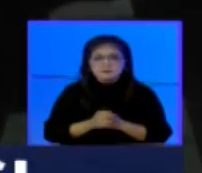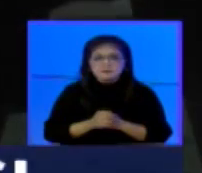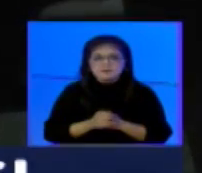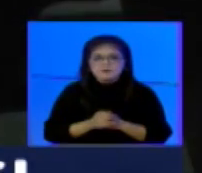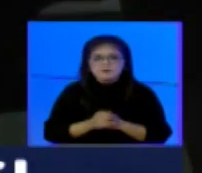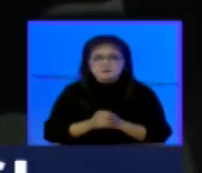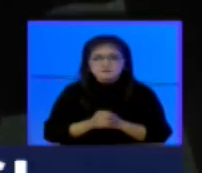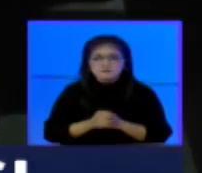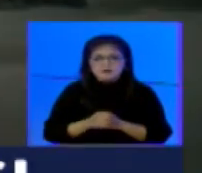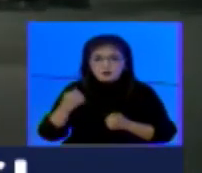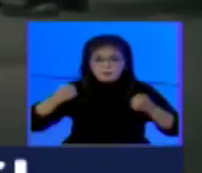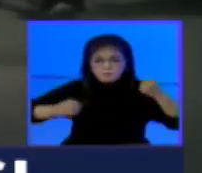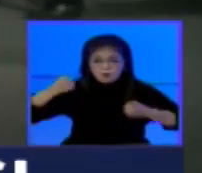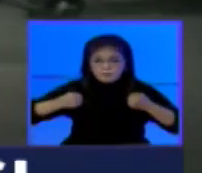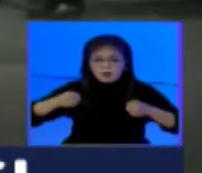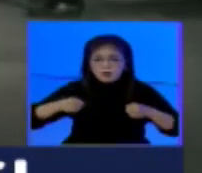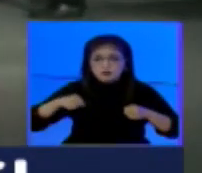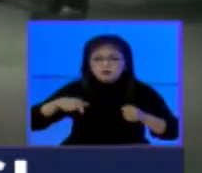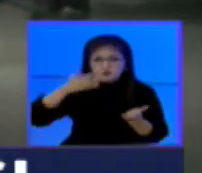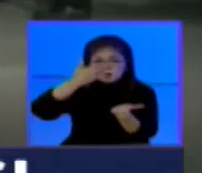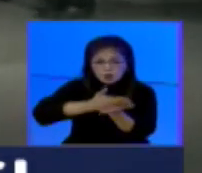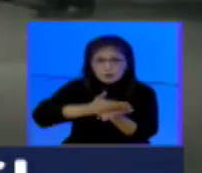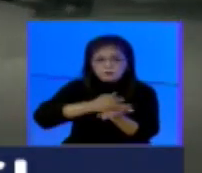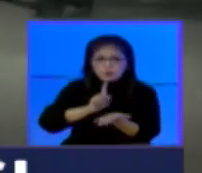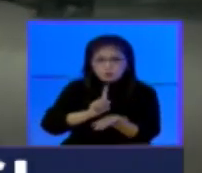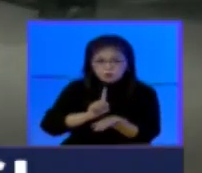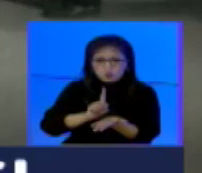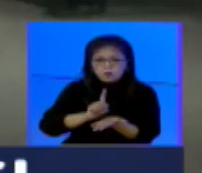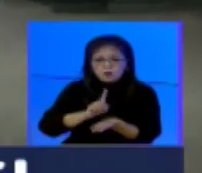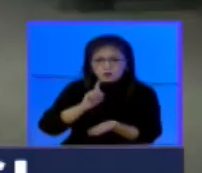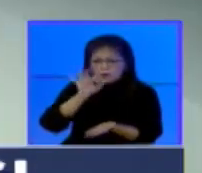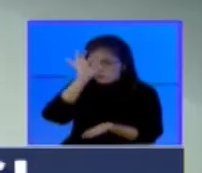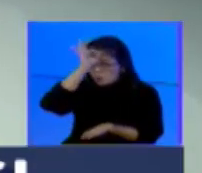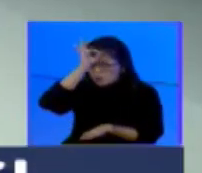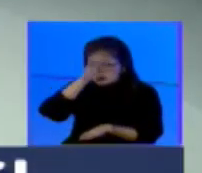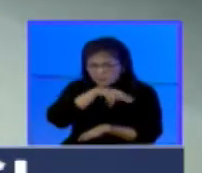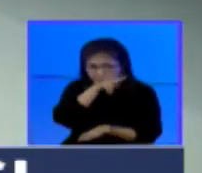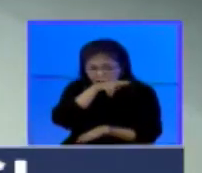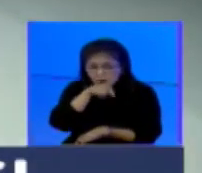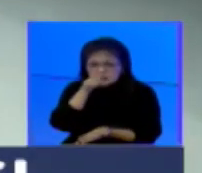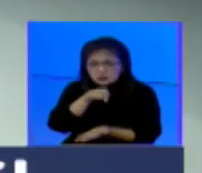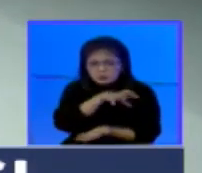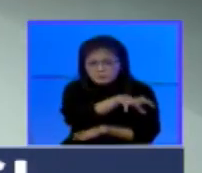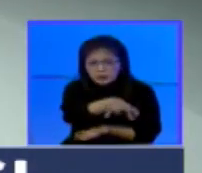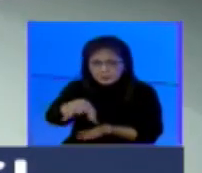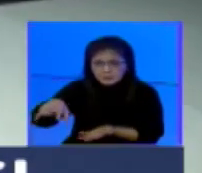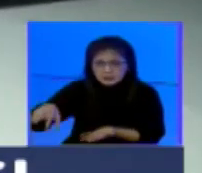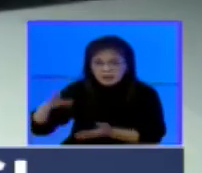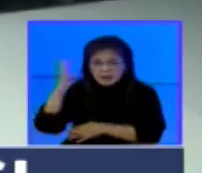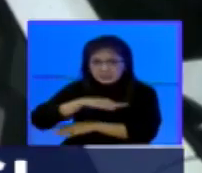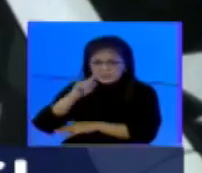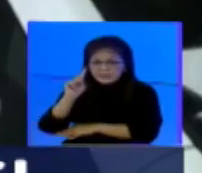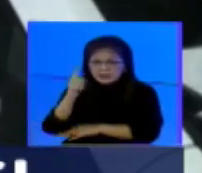Satu persatu kendaraan dihentikan. Petugas memeriksa pengendara dan barang bawaan mereka. Hari pertama larangan